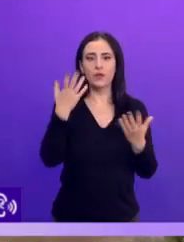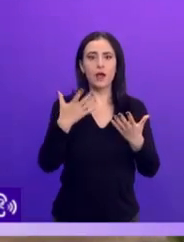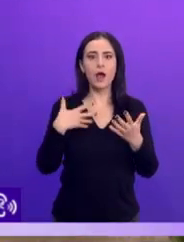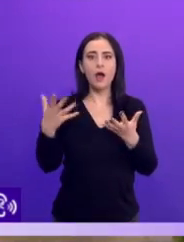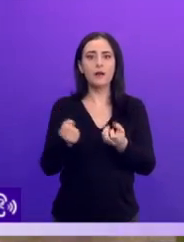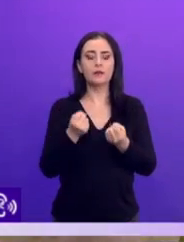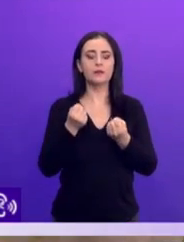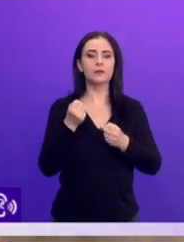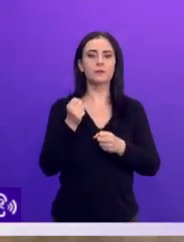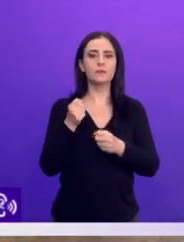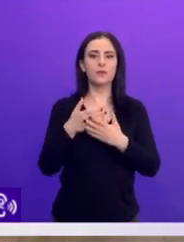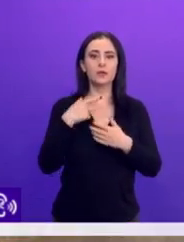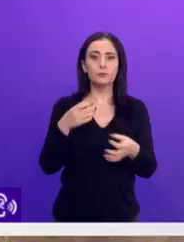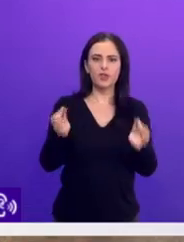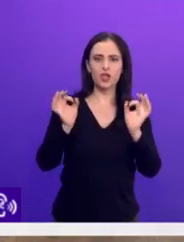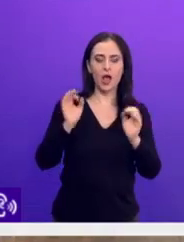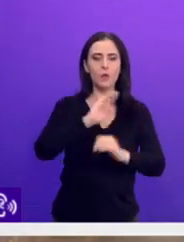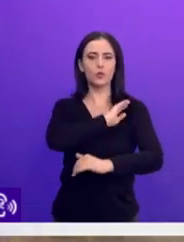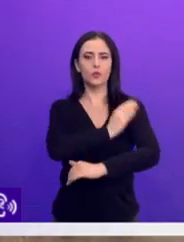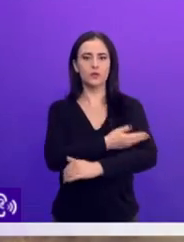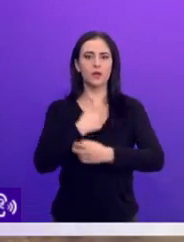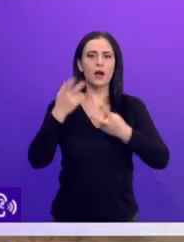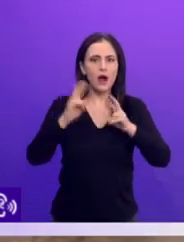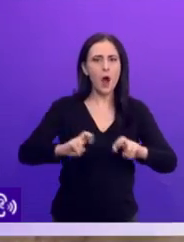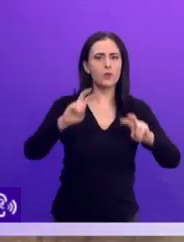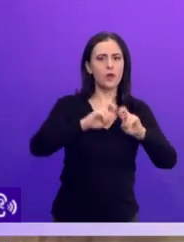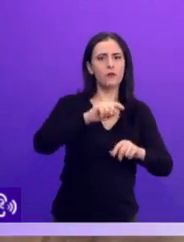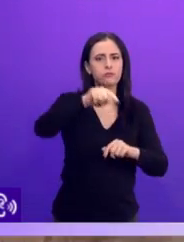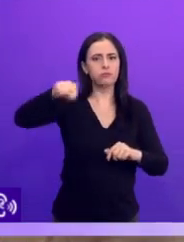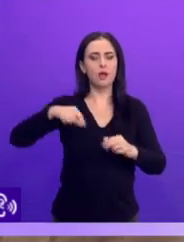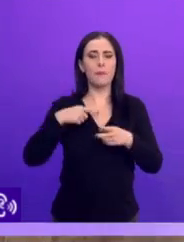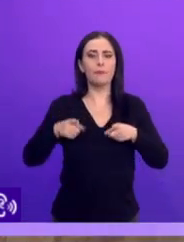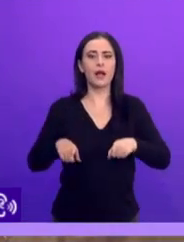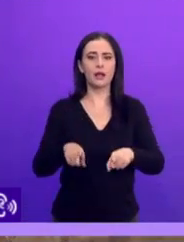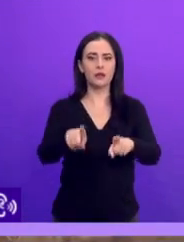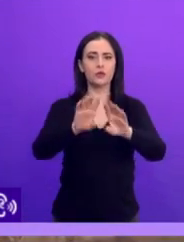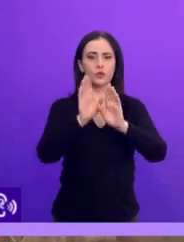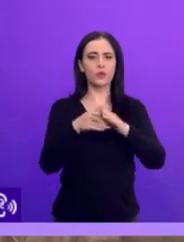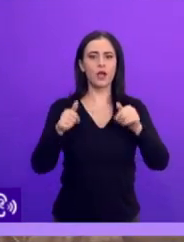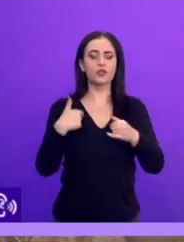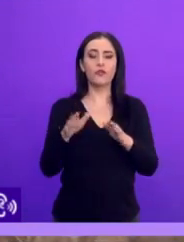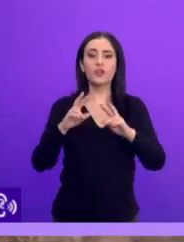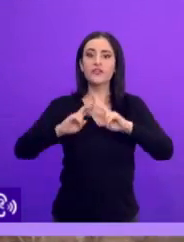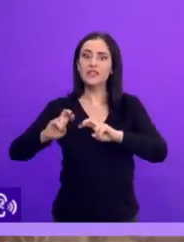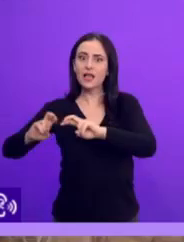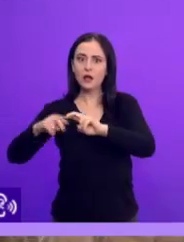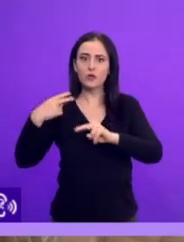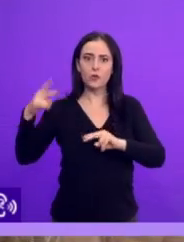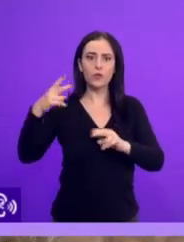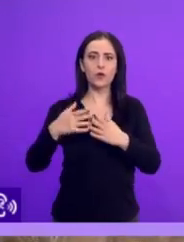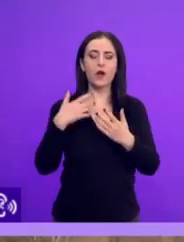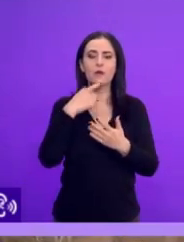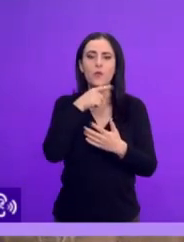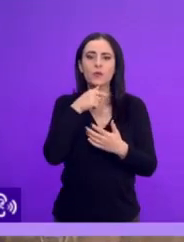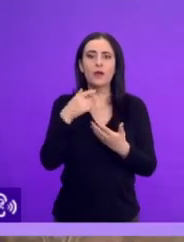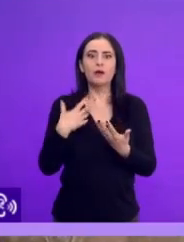sunt specialiști, autorități care caută, iar în paralel tot asta sunt așteptate să continue și